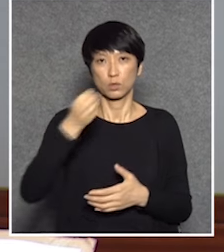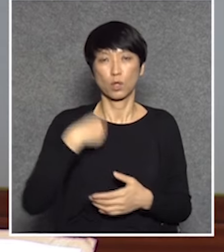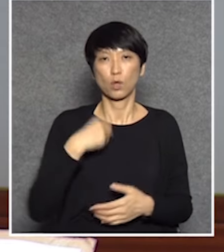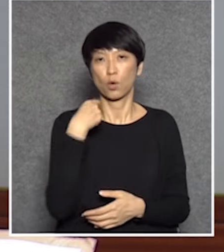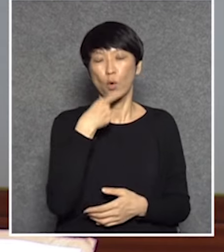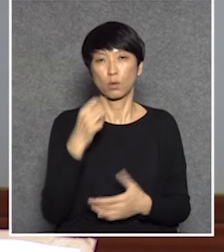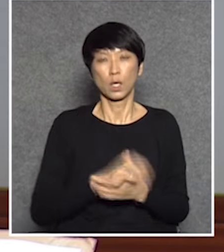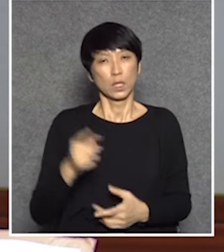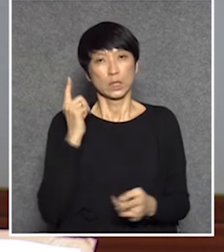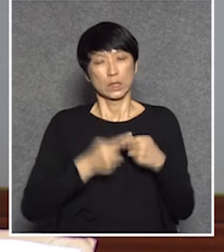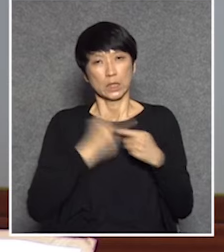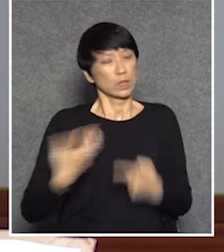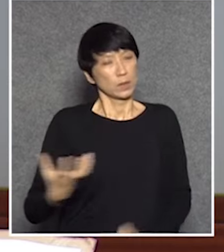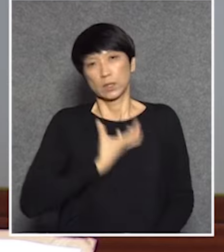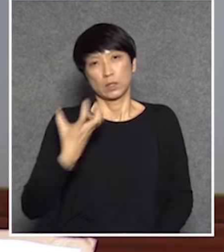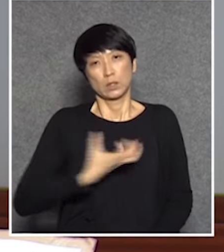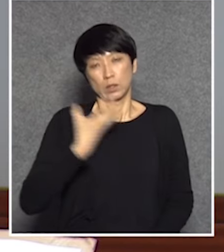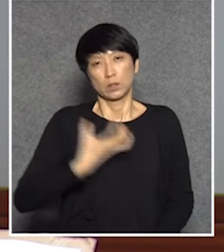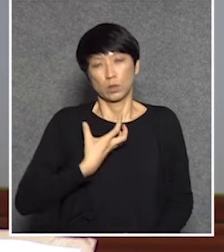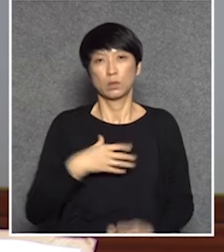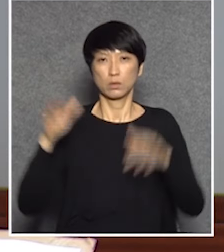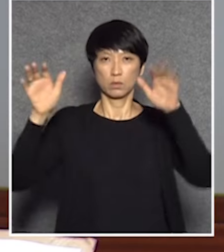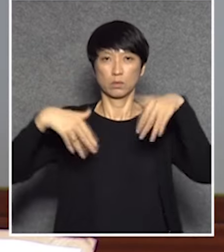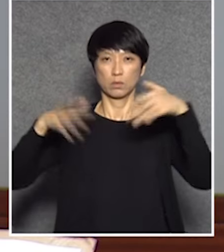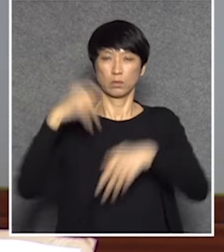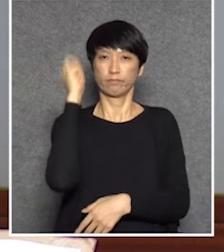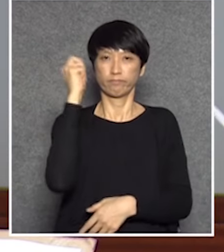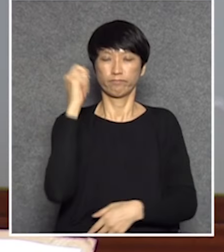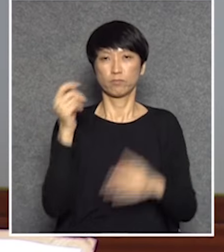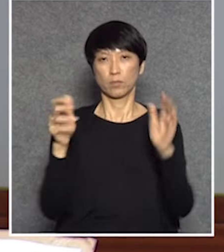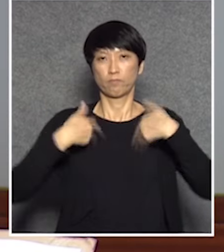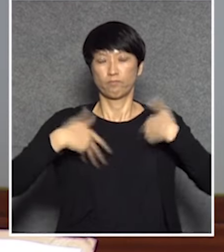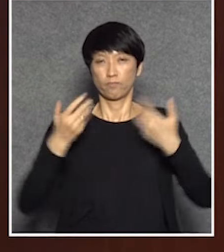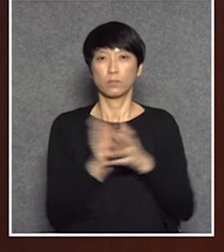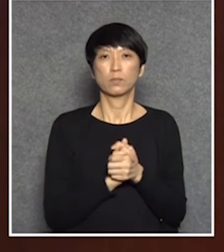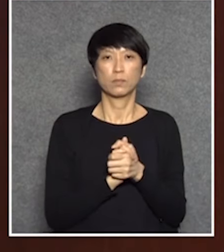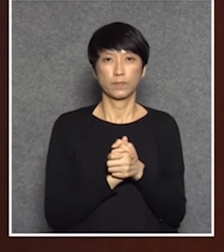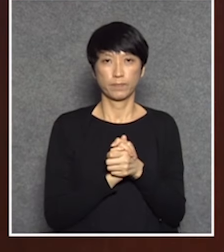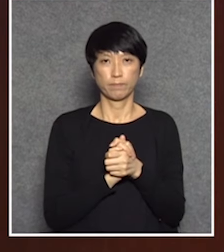有啲氣頂頂頂頂地，我不如點人好過啦，我真係頂住道氣，唔好意思。